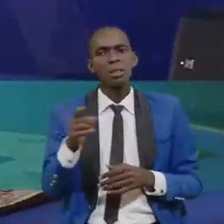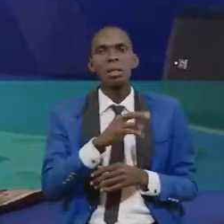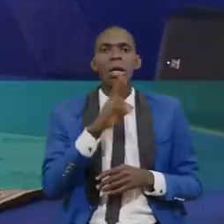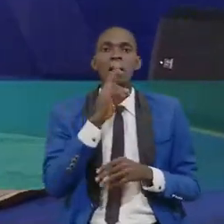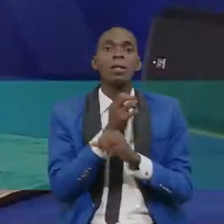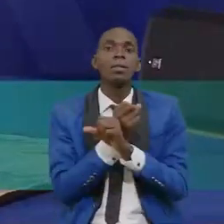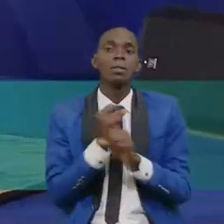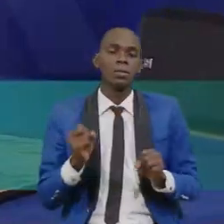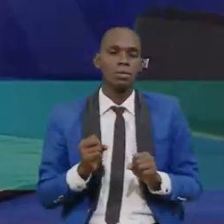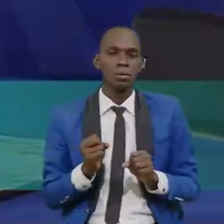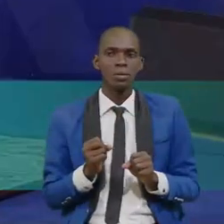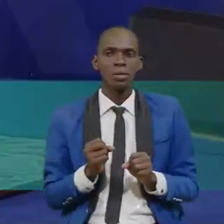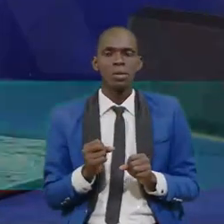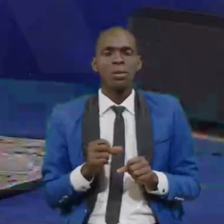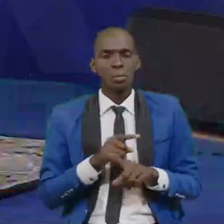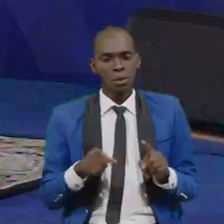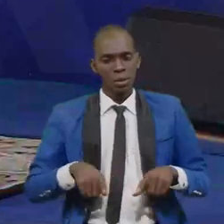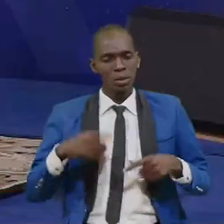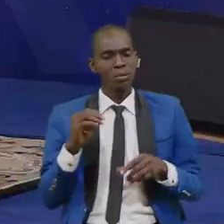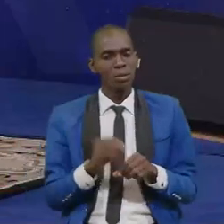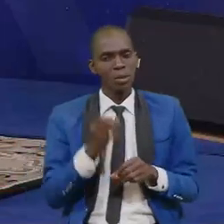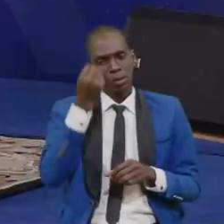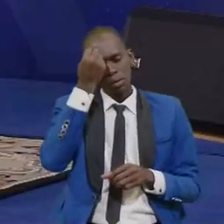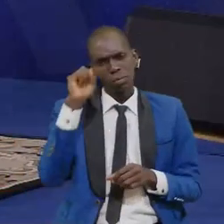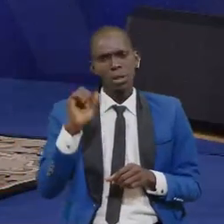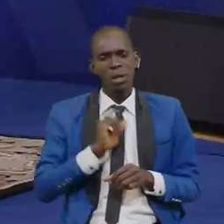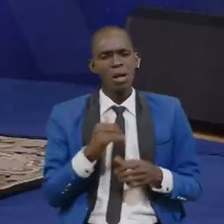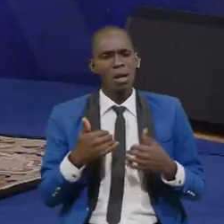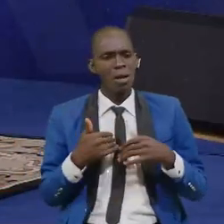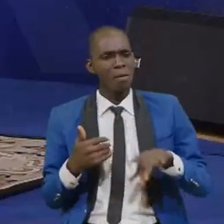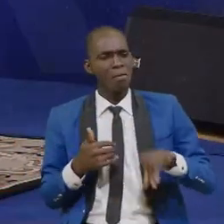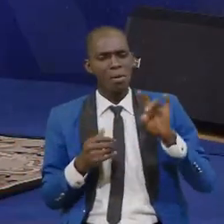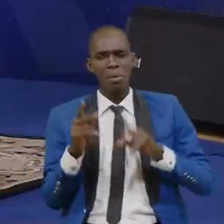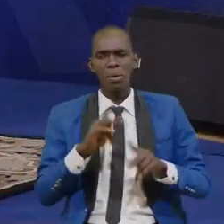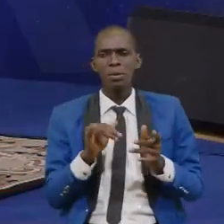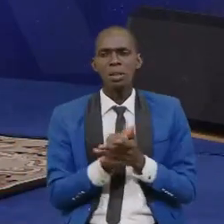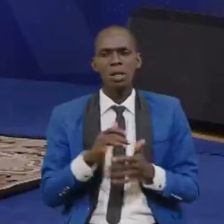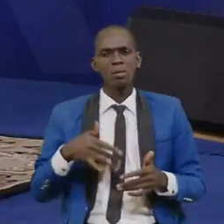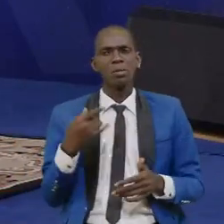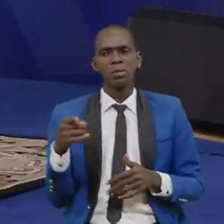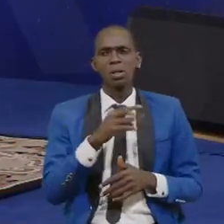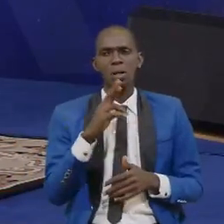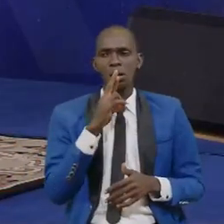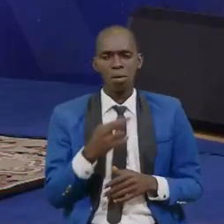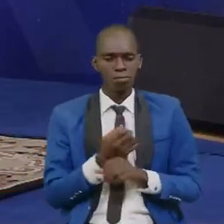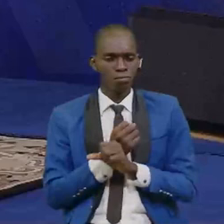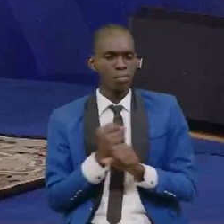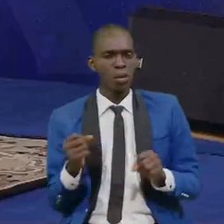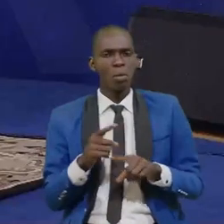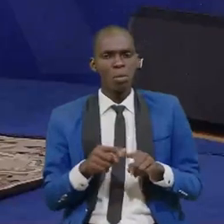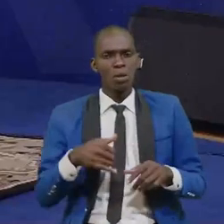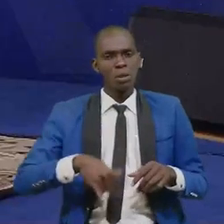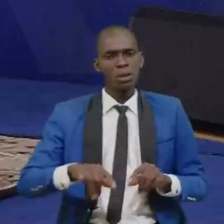sauvés quand ils vivent dans la désobéissance. J'ai trouvé des gens qui pensent qu'ils sont nés de nouveau et ils